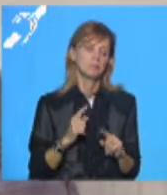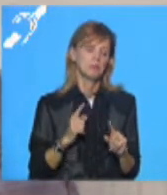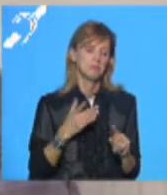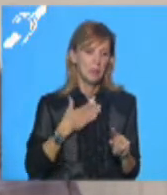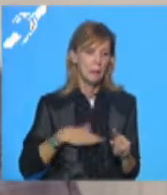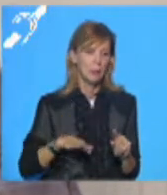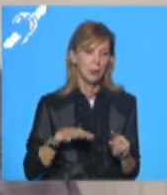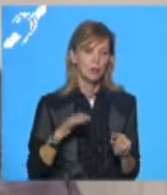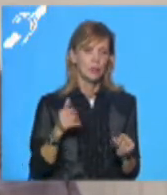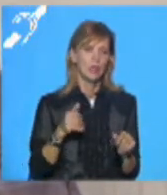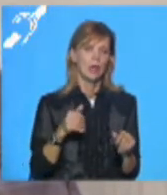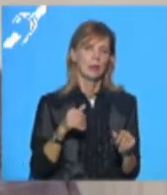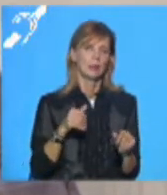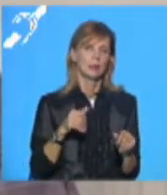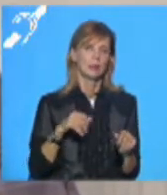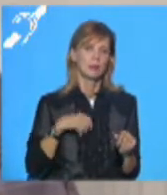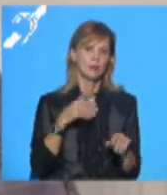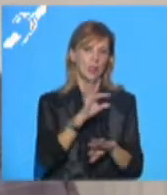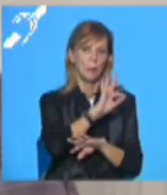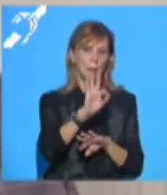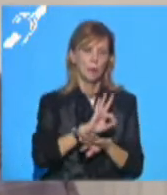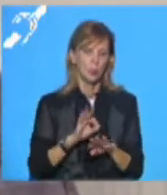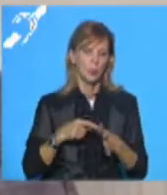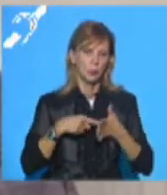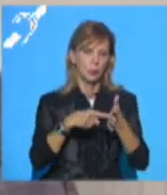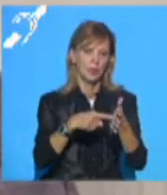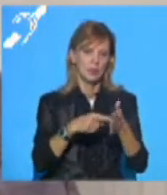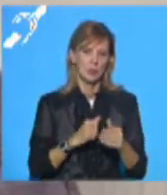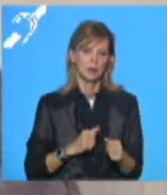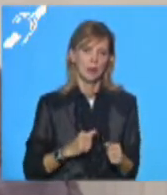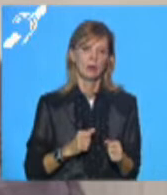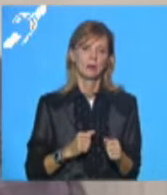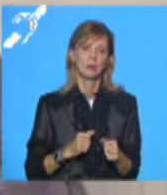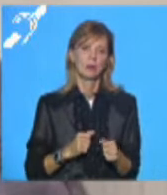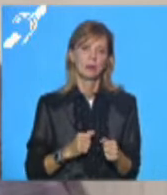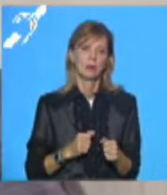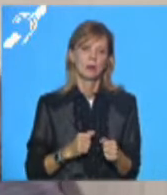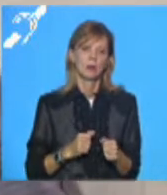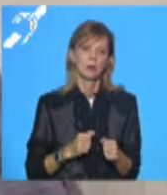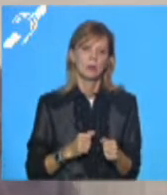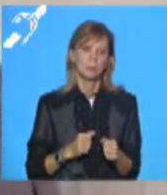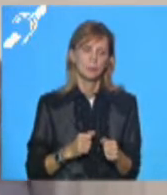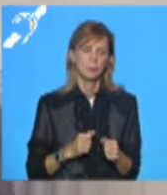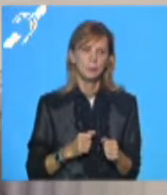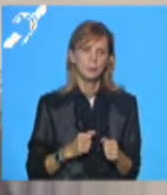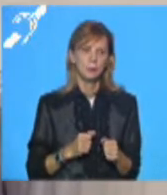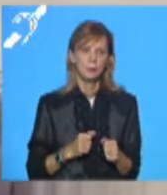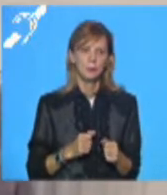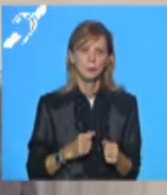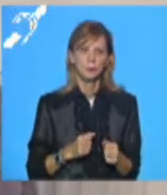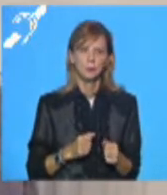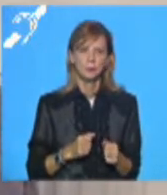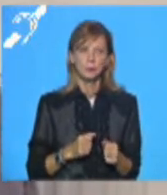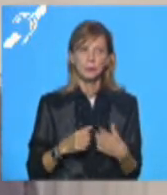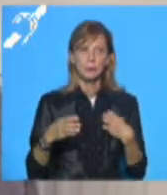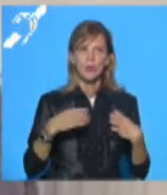înscrie și în proiectul prezentat, proiectul în urma căruia sunt managerul acestui teatru. Iar piesa